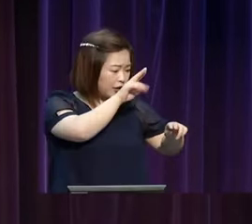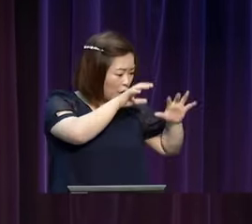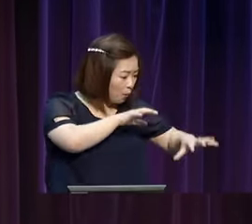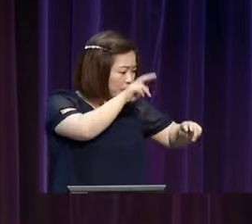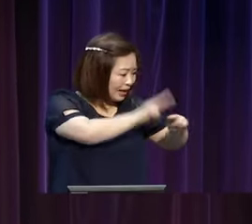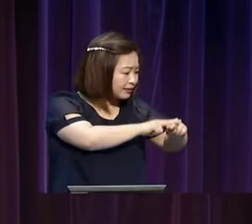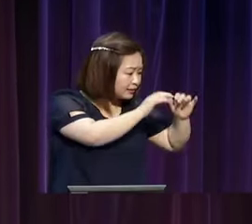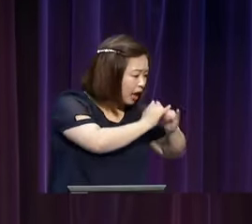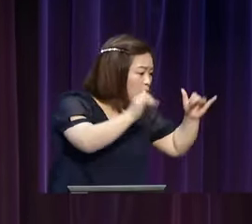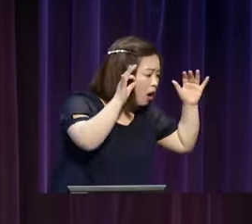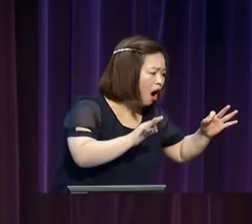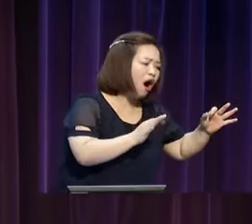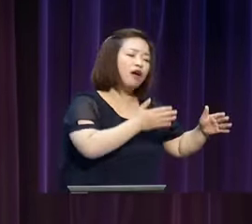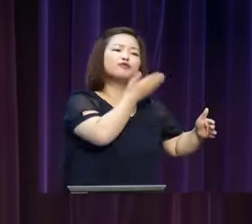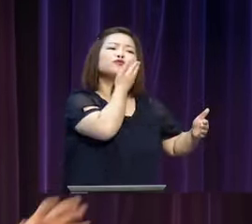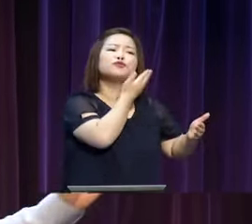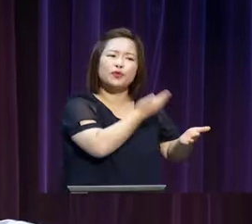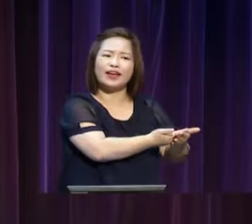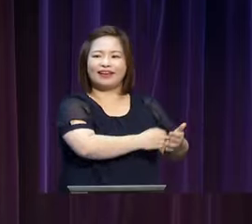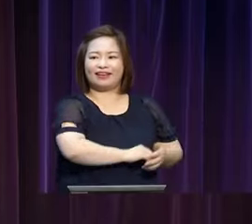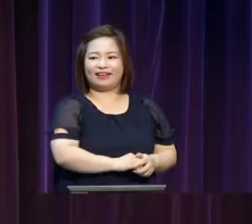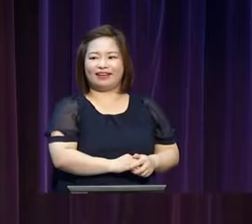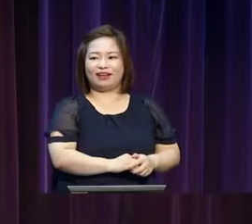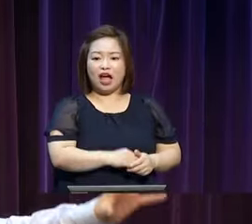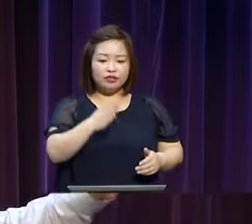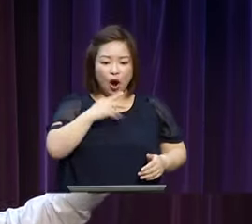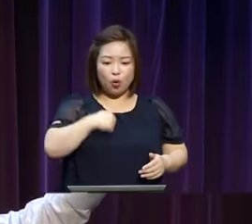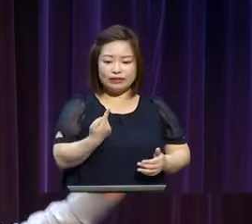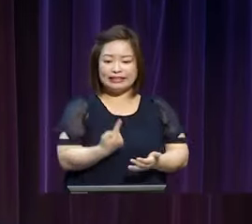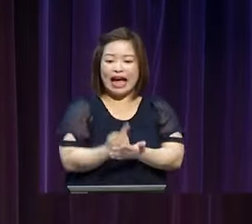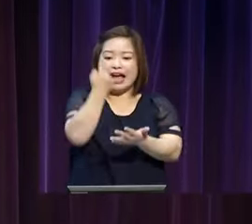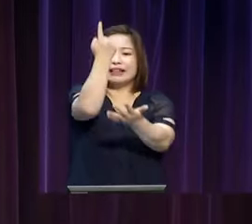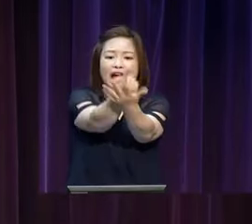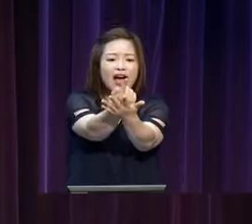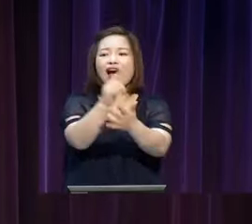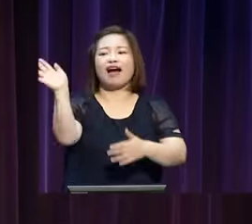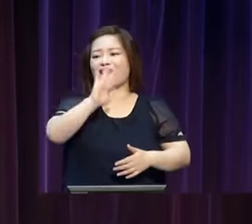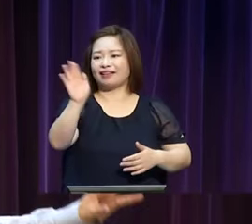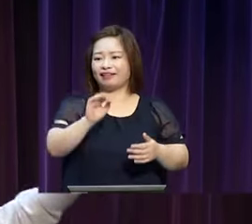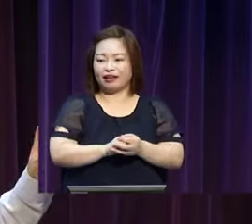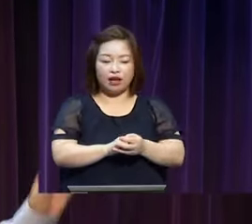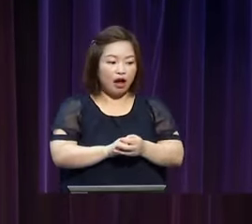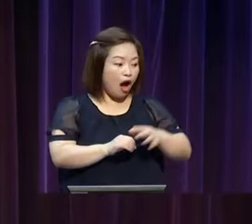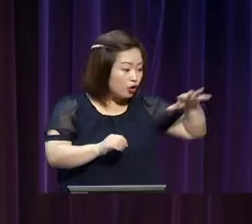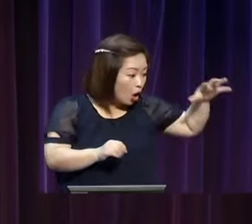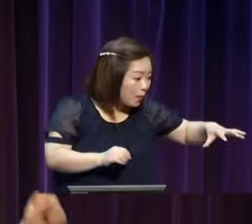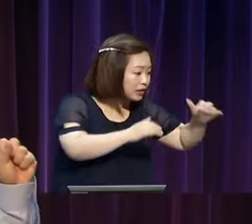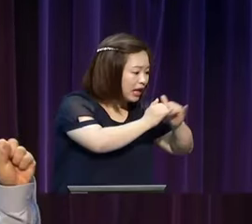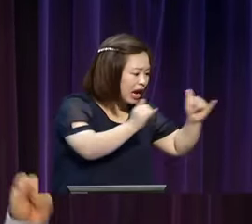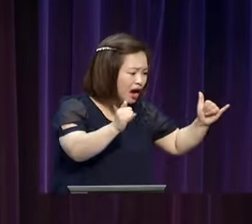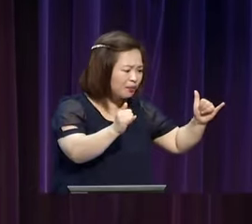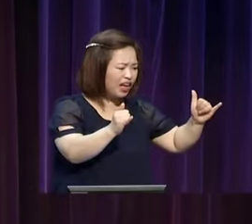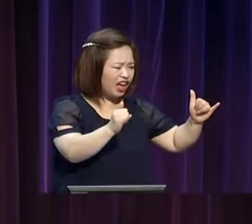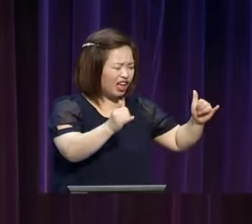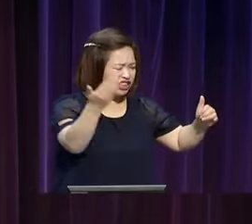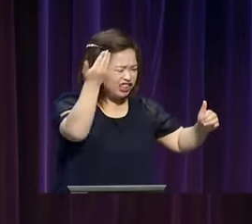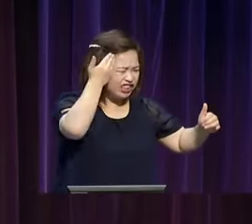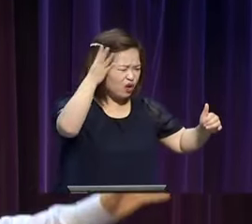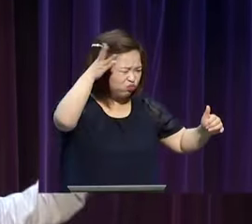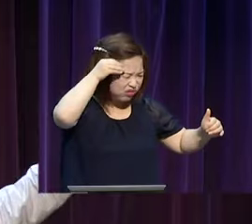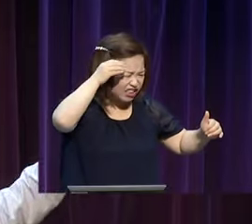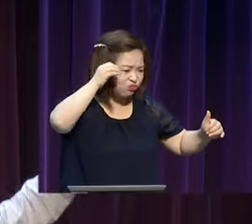혼자서는 교회가 안 된다니까? 옆에 누가 있어야 돼요. 구원받은 누가 있어야 돼요. 그럼 이 사람이 잘났든지